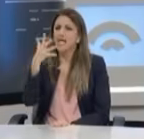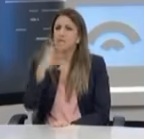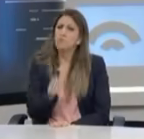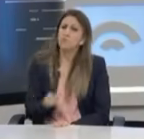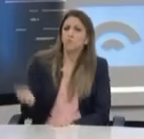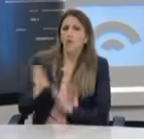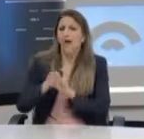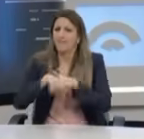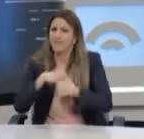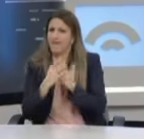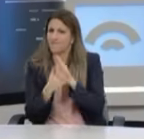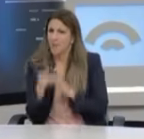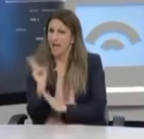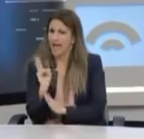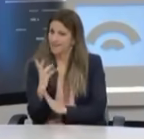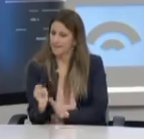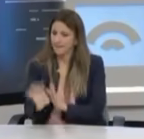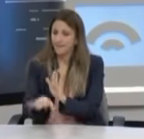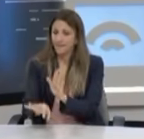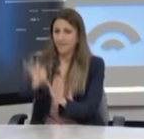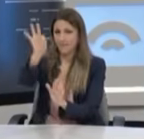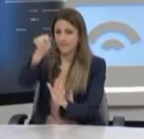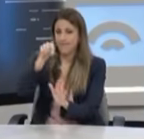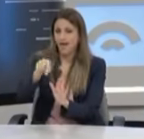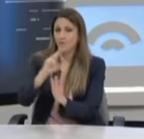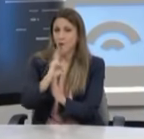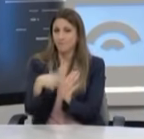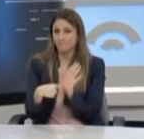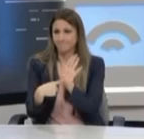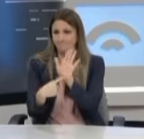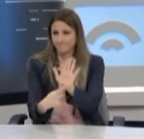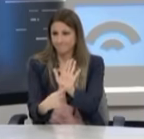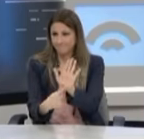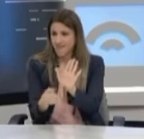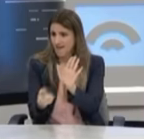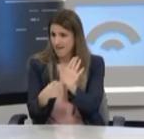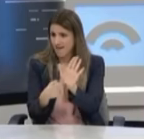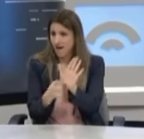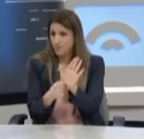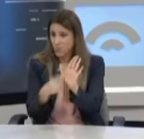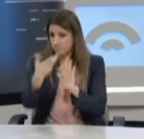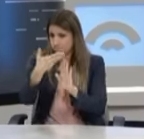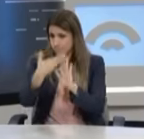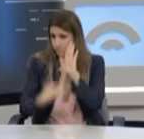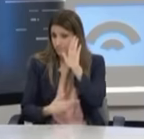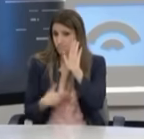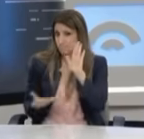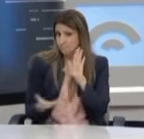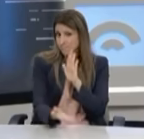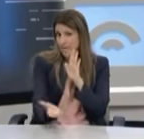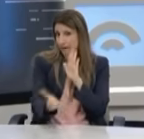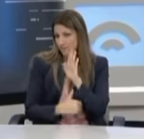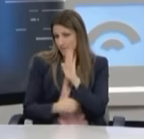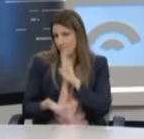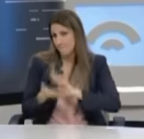πιο ενδιαφέρον έγγραφο, το οποίο, εξ όσων γνωρίζω, δεν έχει κατατεθεί ποτέ